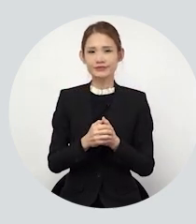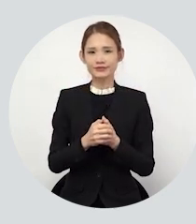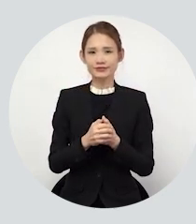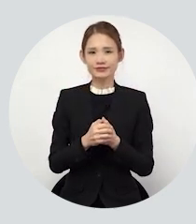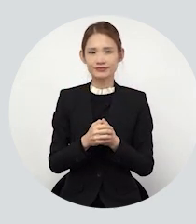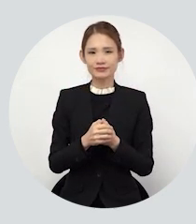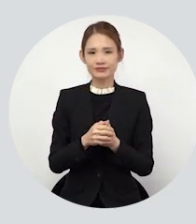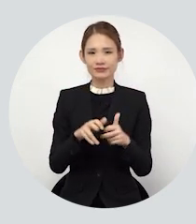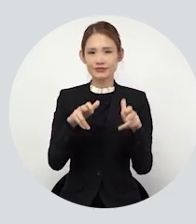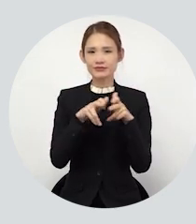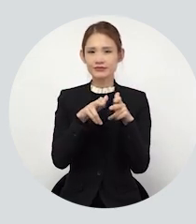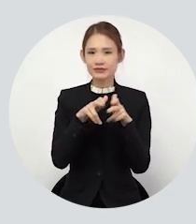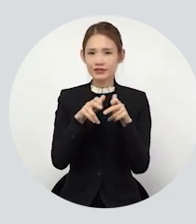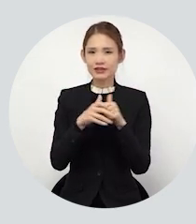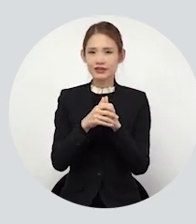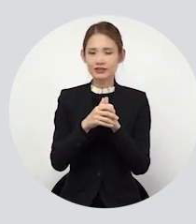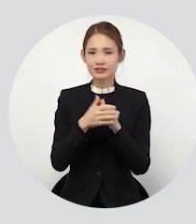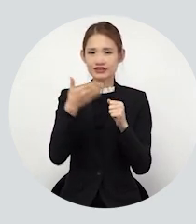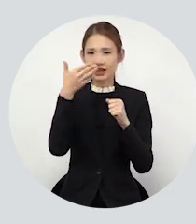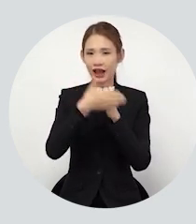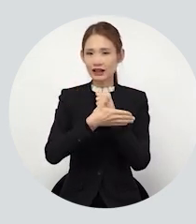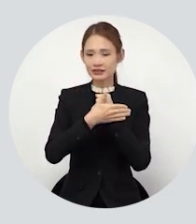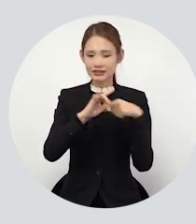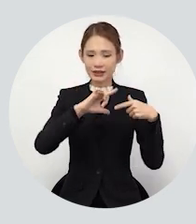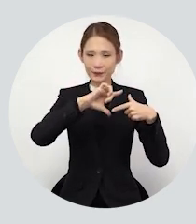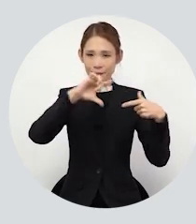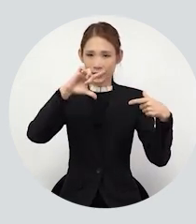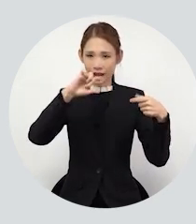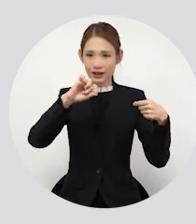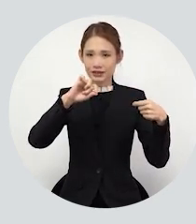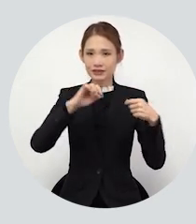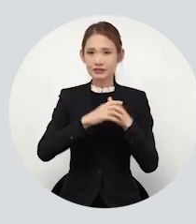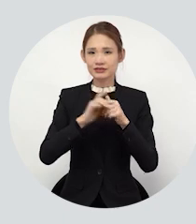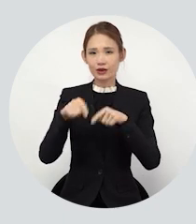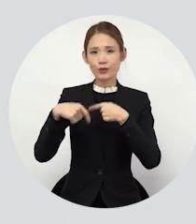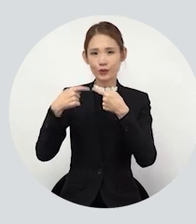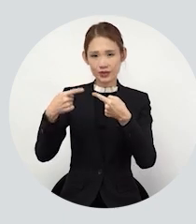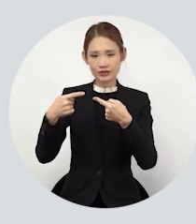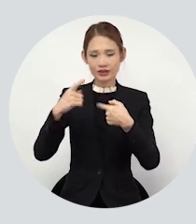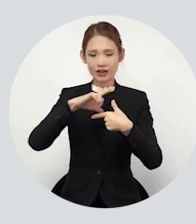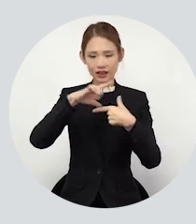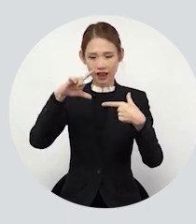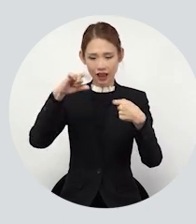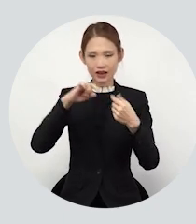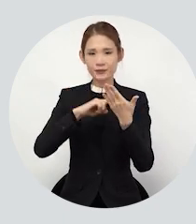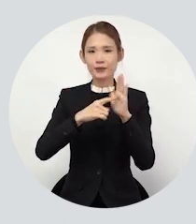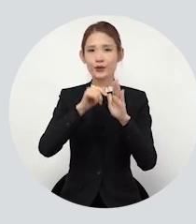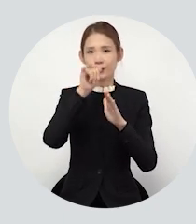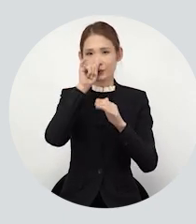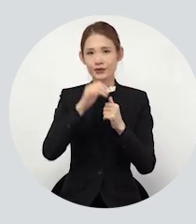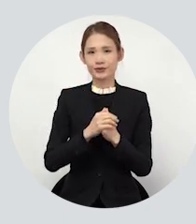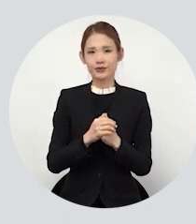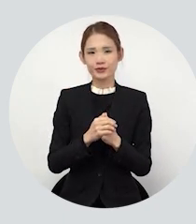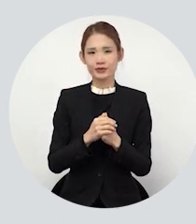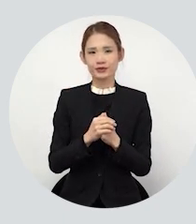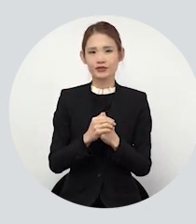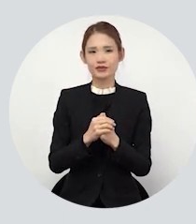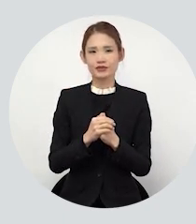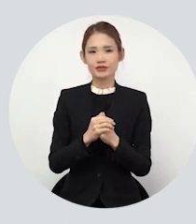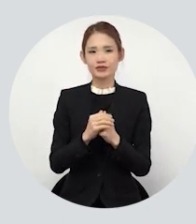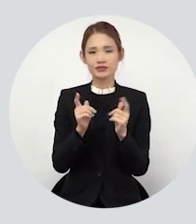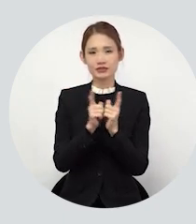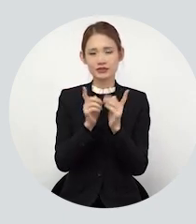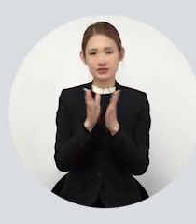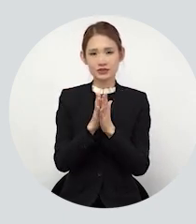분명하잖아요. 아, 그렇죠. 사실 장애를 상징하는 마크 자체도 이렇게 휠체어를 어떤 상징화한 그렇죠. 그런 표식이 있고, 또